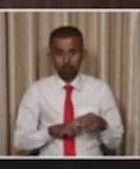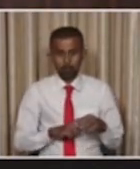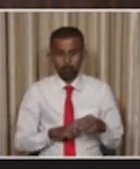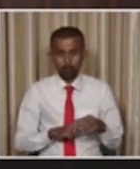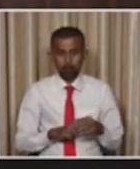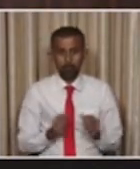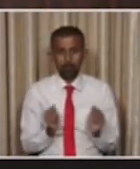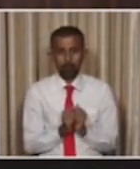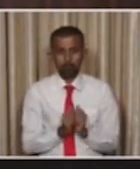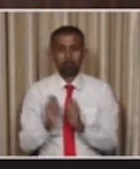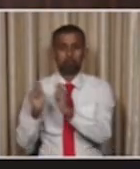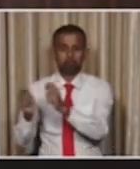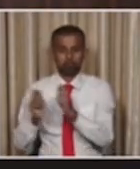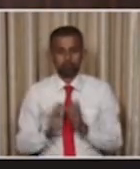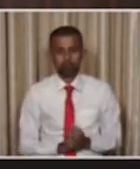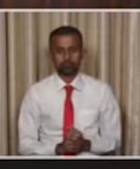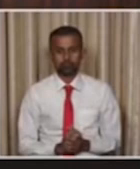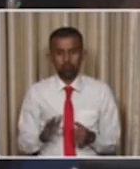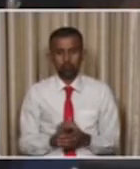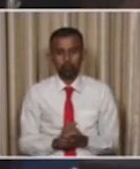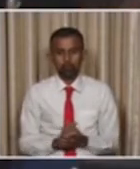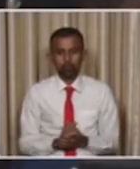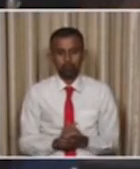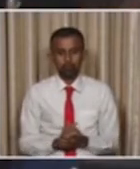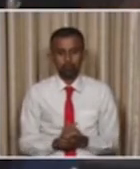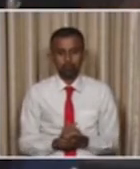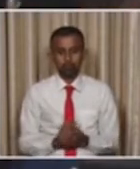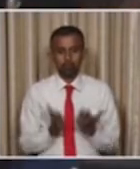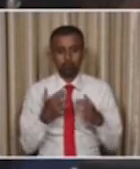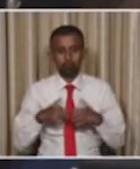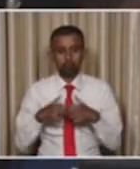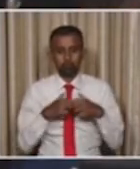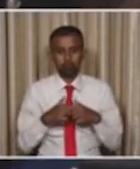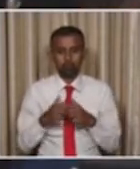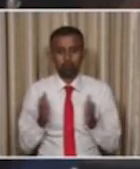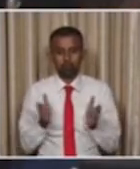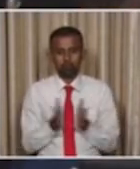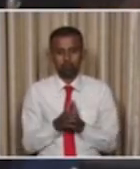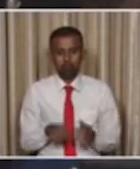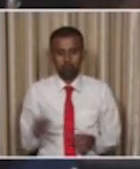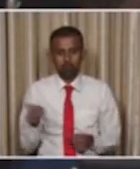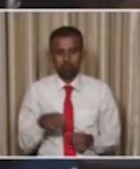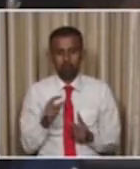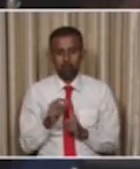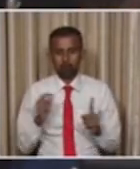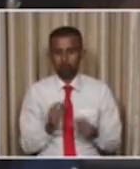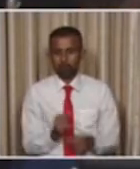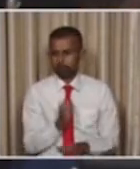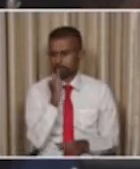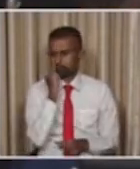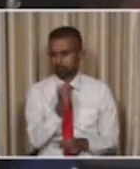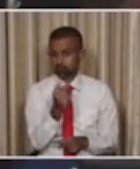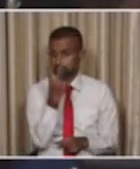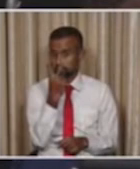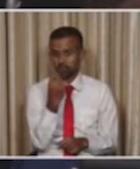අවශ්‍ය කටයුතු සඳහා ඉදිරිපත් කරනවා. බොහොම ස්තුතියි. දැන් මේ මතුවෙච්ච කරුණුත් එක්ක අද දින මේ පාර්ලිමේන්තුව නරක පූර්වාදර්ශ